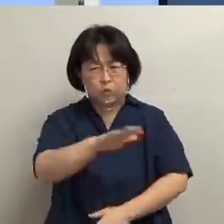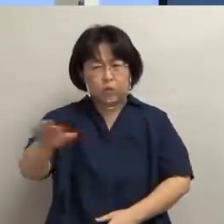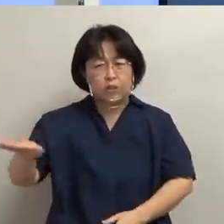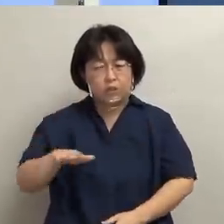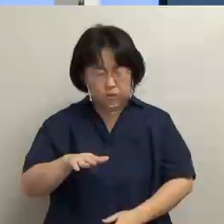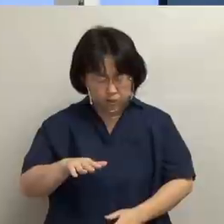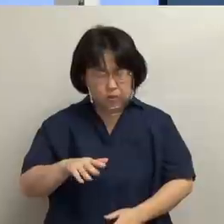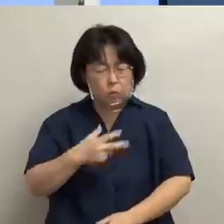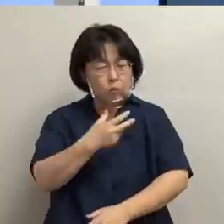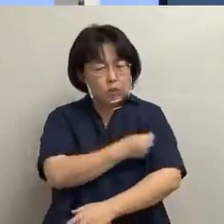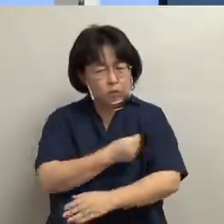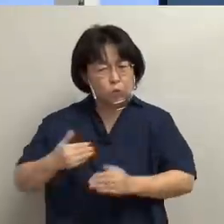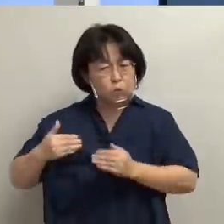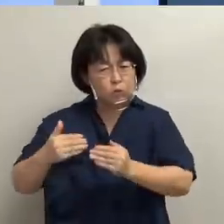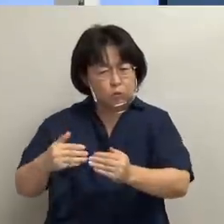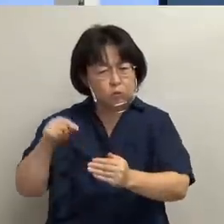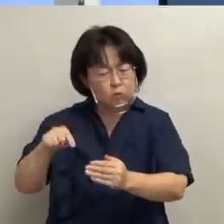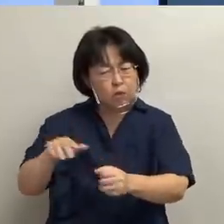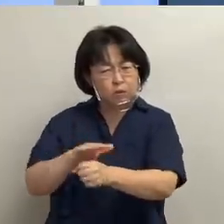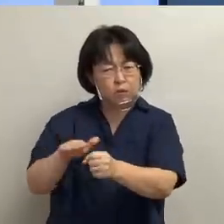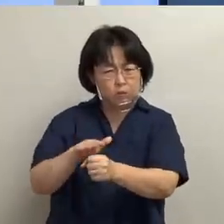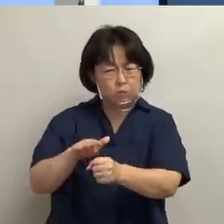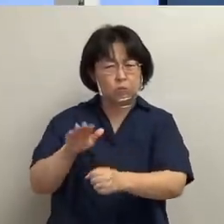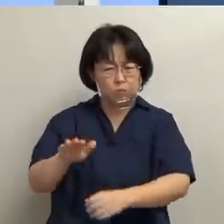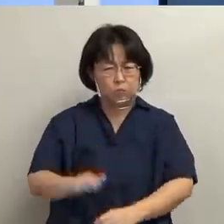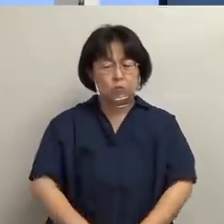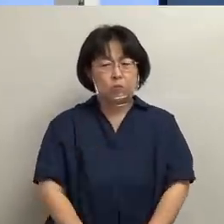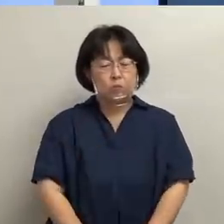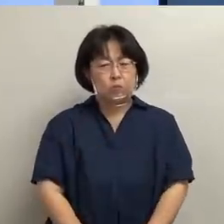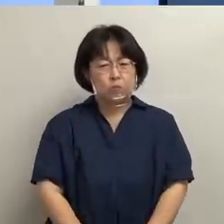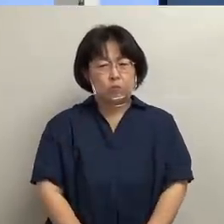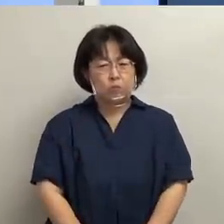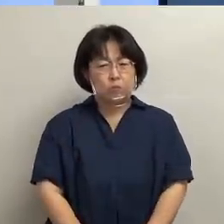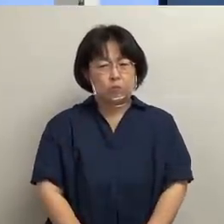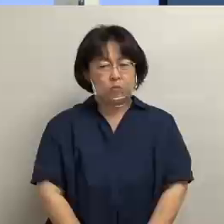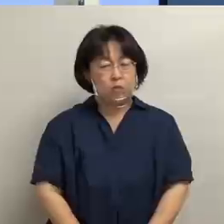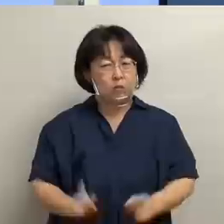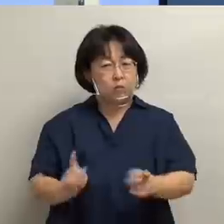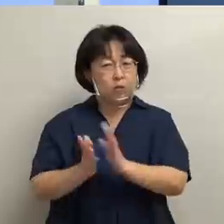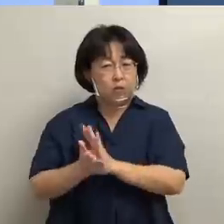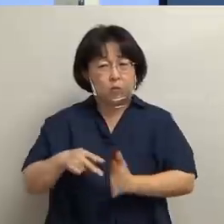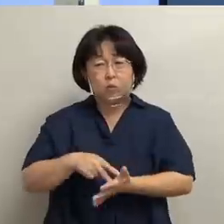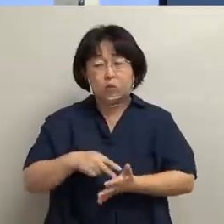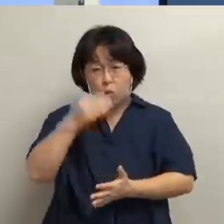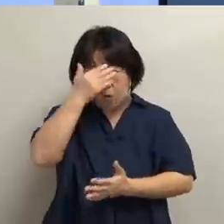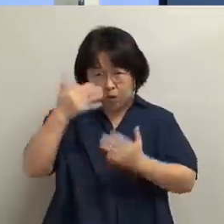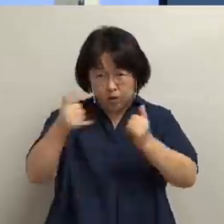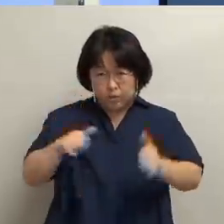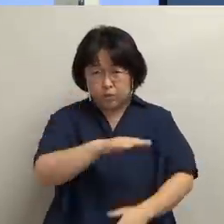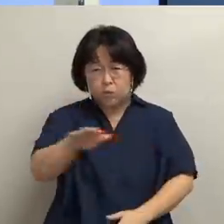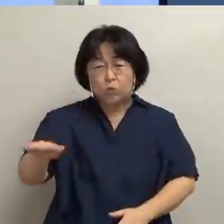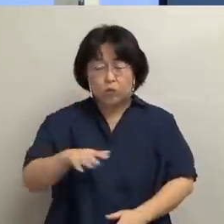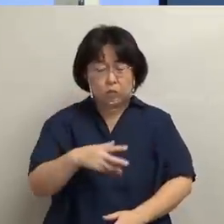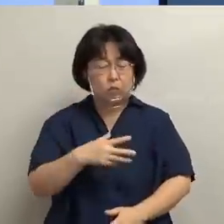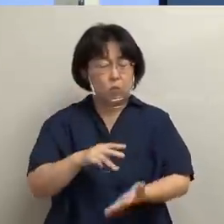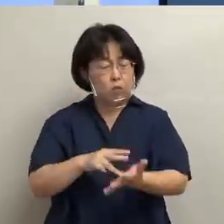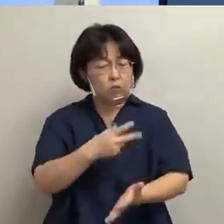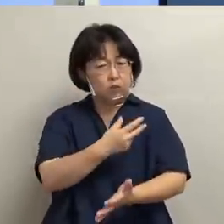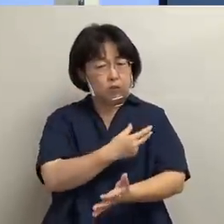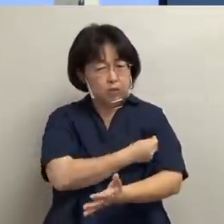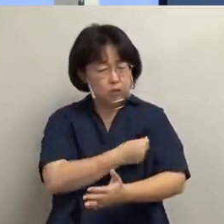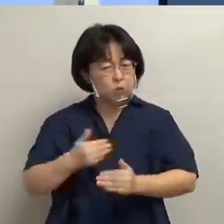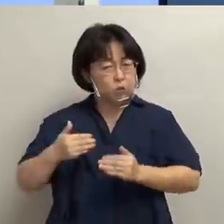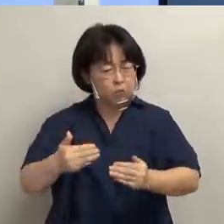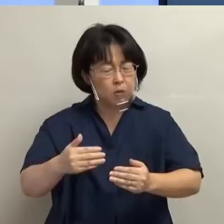接種が特に重要になってきますこう起こしたことから県では若い方が体のワクチン接種続伸のための政策を実施すること